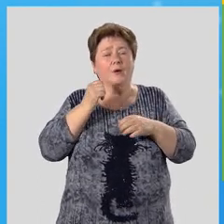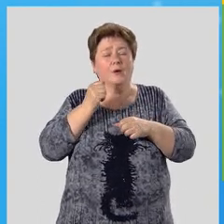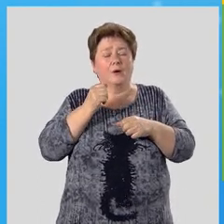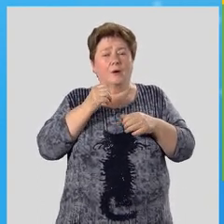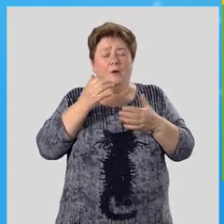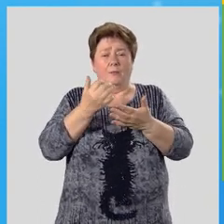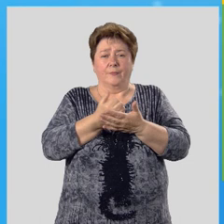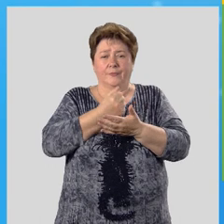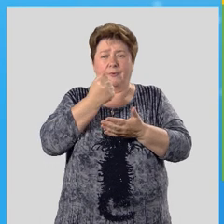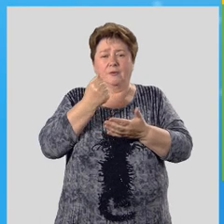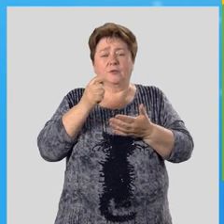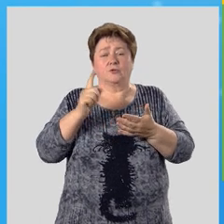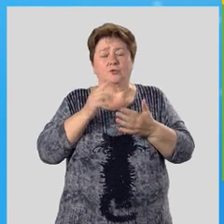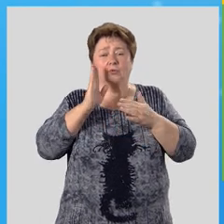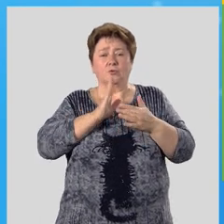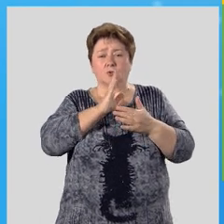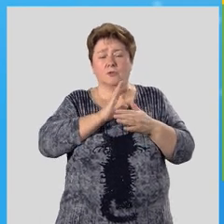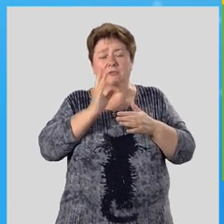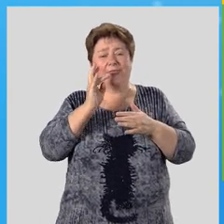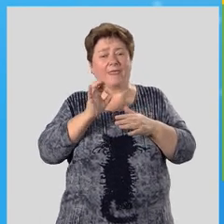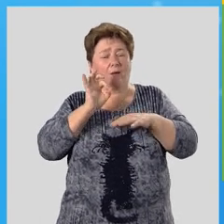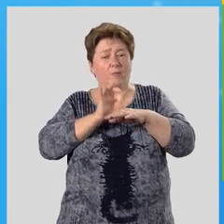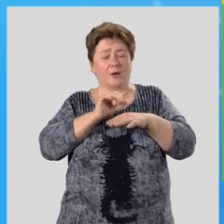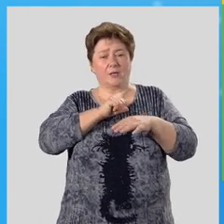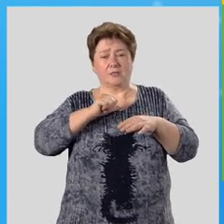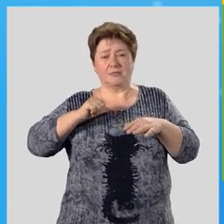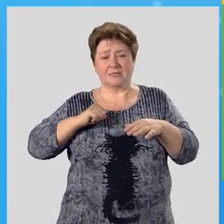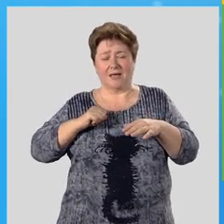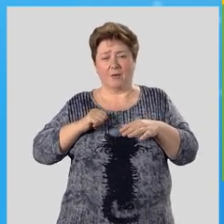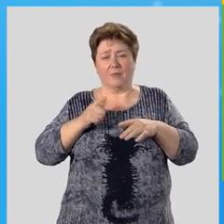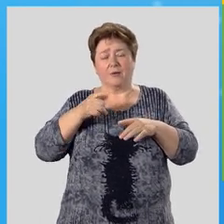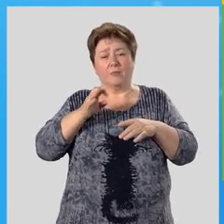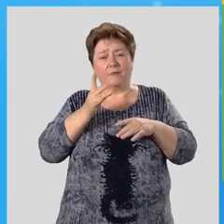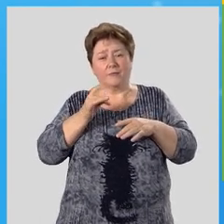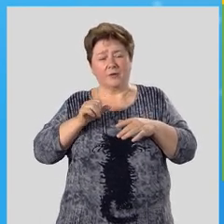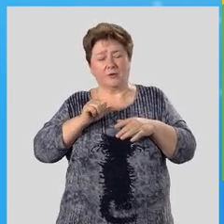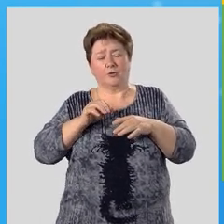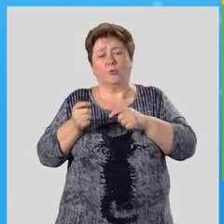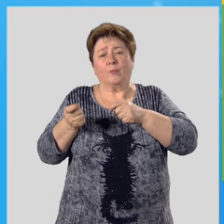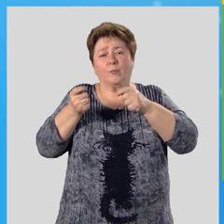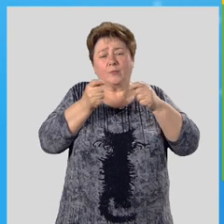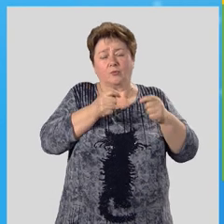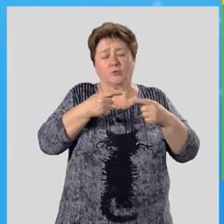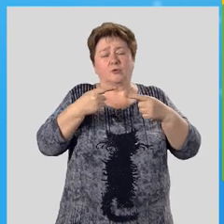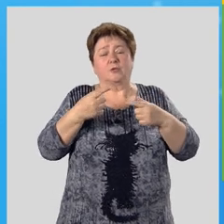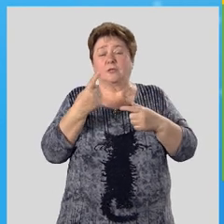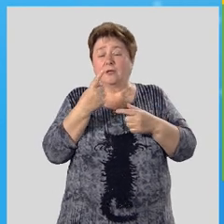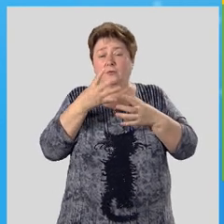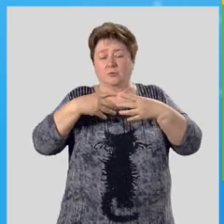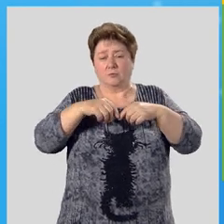Установлено, что женщины, не болея сами, переносят гемофилию из одной семьи в